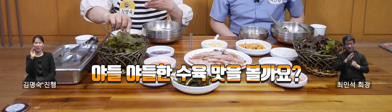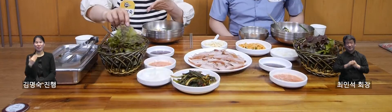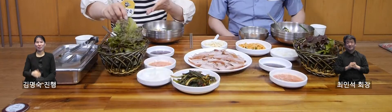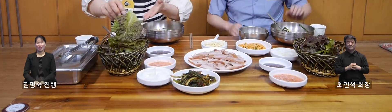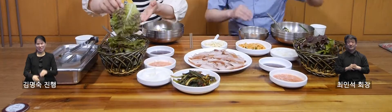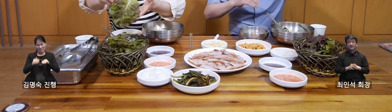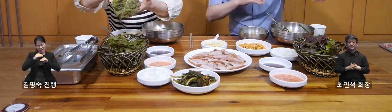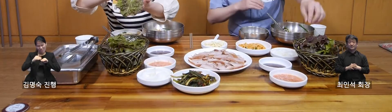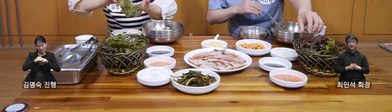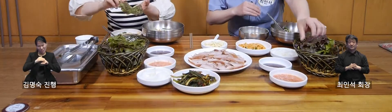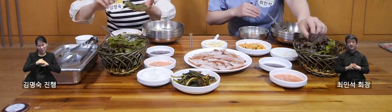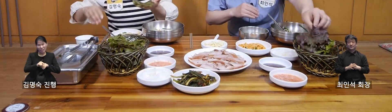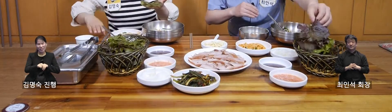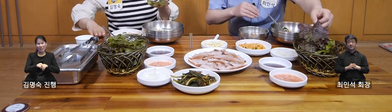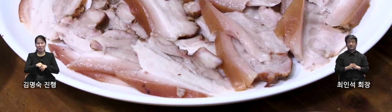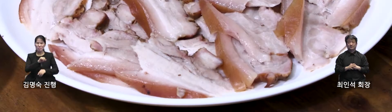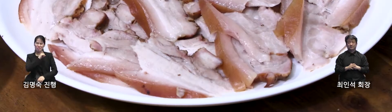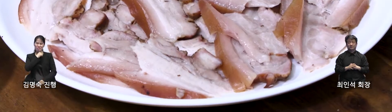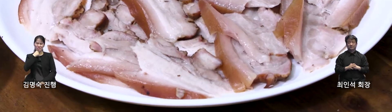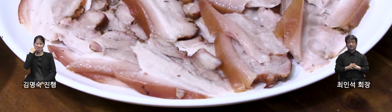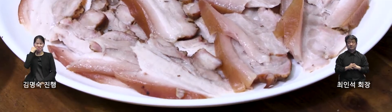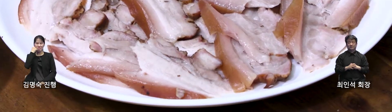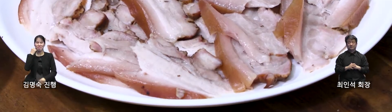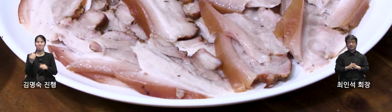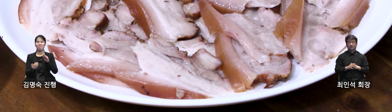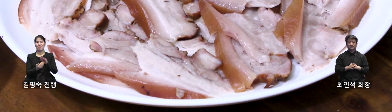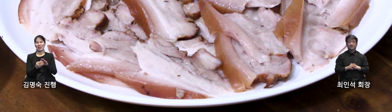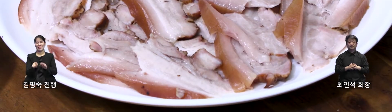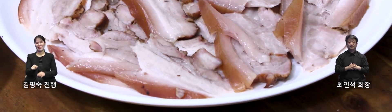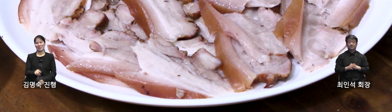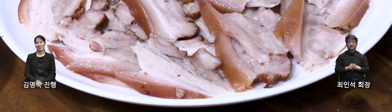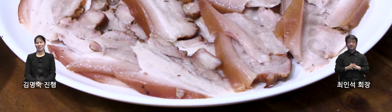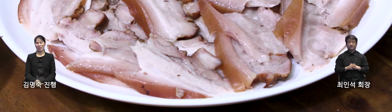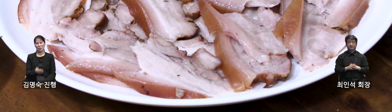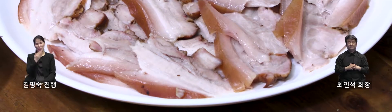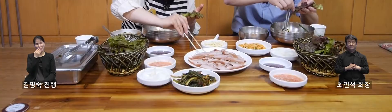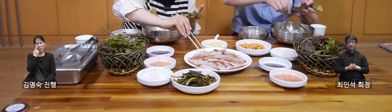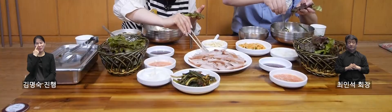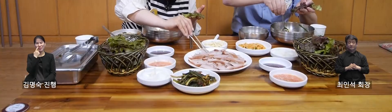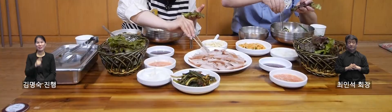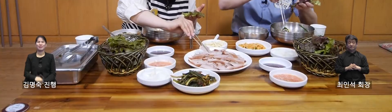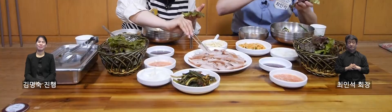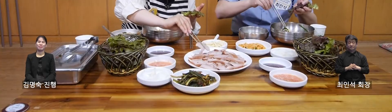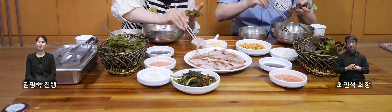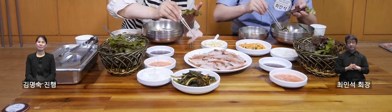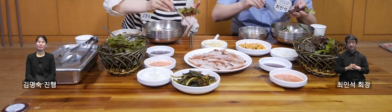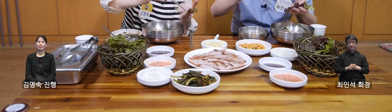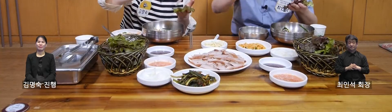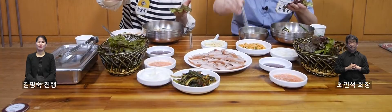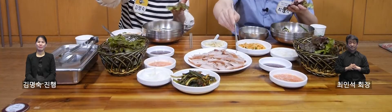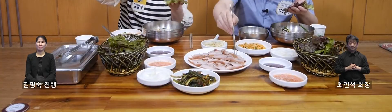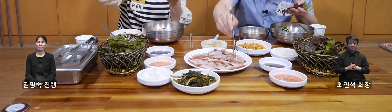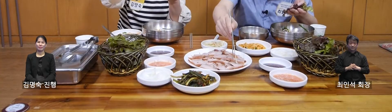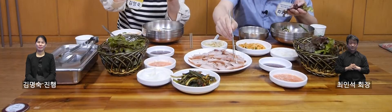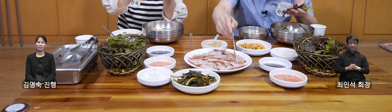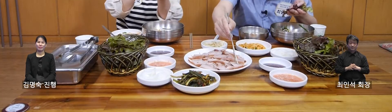이 수육이 얼마나 그냥 맛있는지 또 수육 맛을 보도록 하겠습니다. 네.